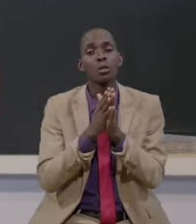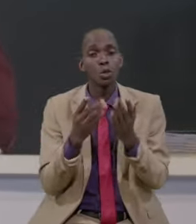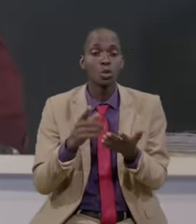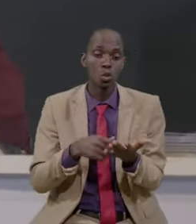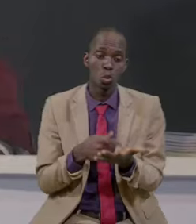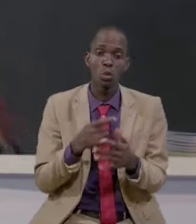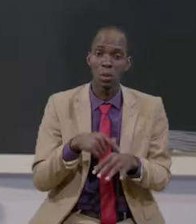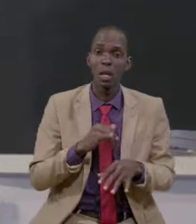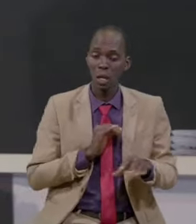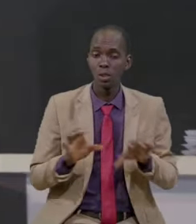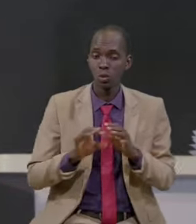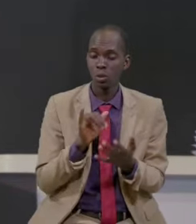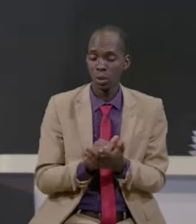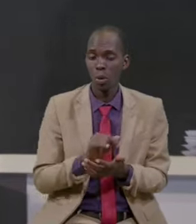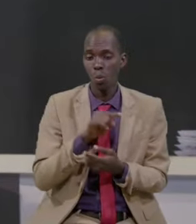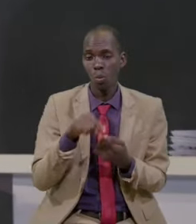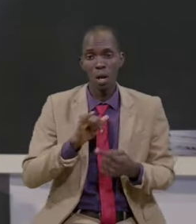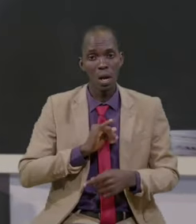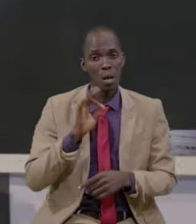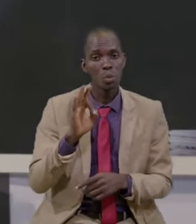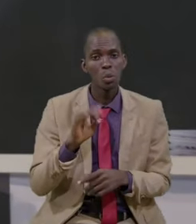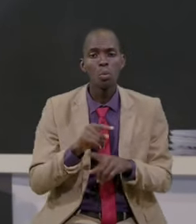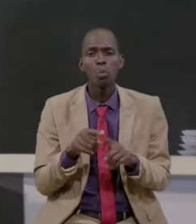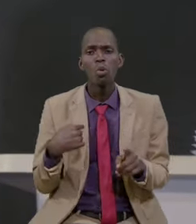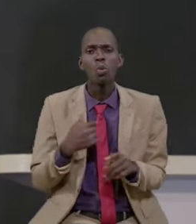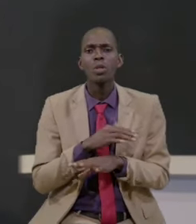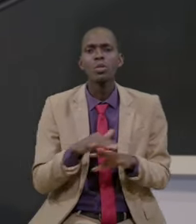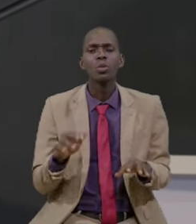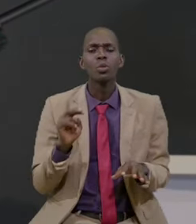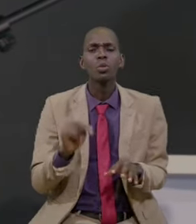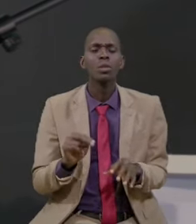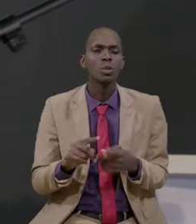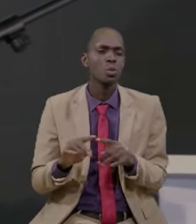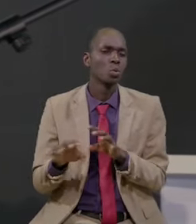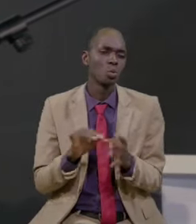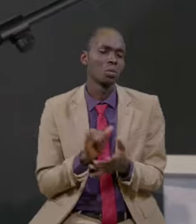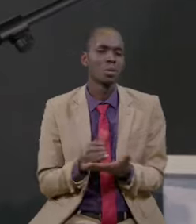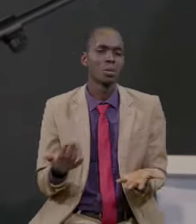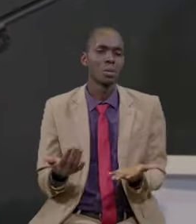si j'enseigne. Mais on ne doit pas le faire à tout moment. Il a conclu en disant,